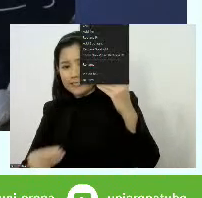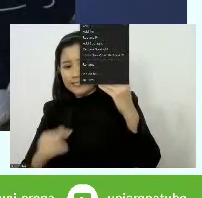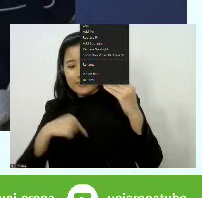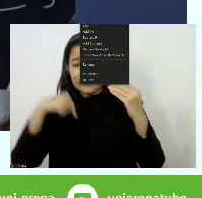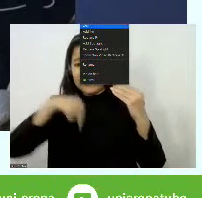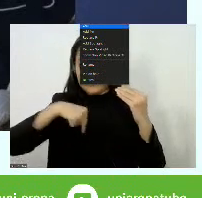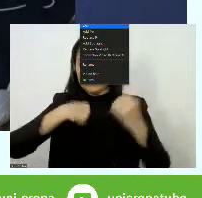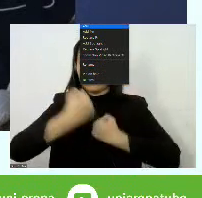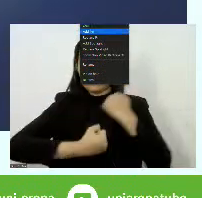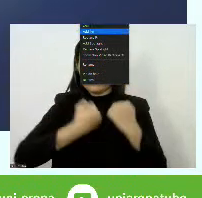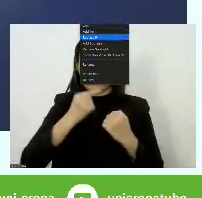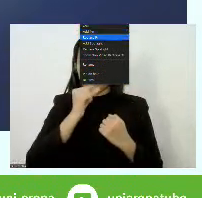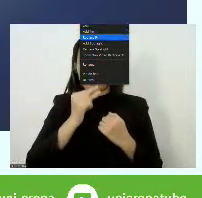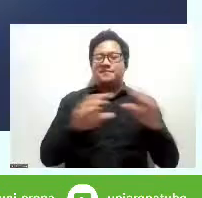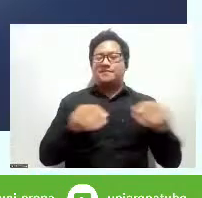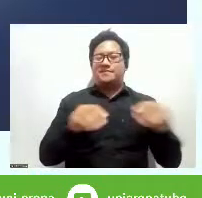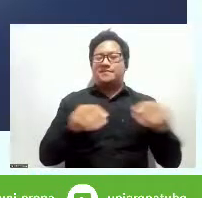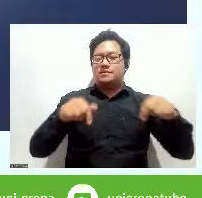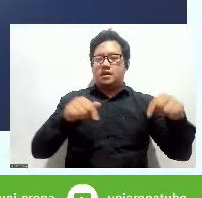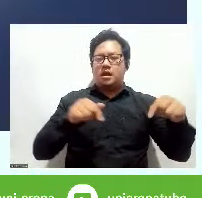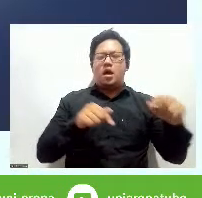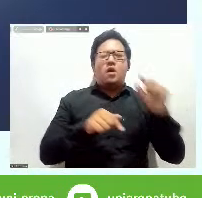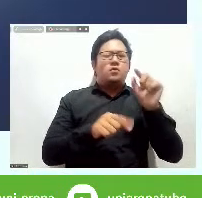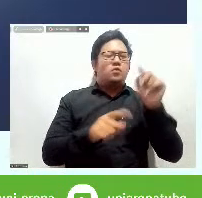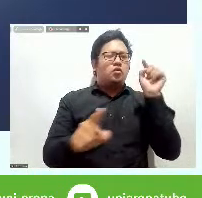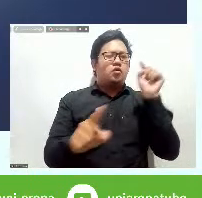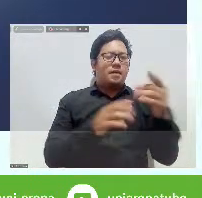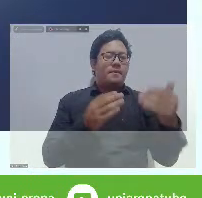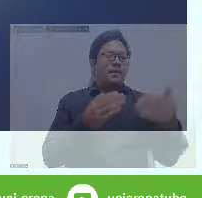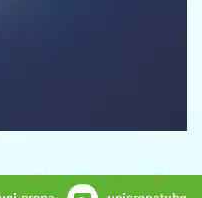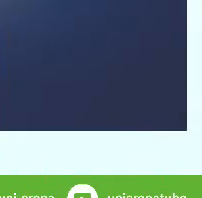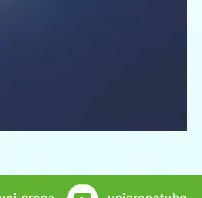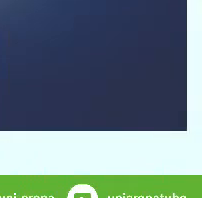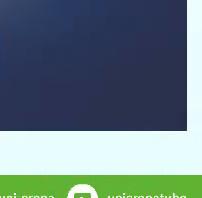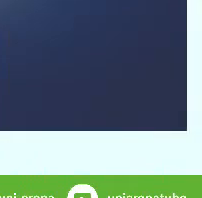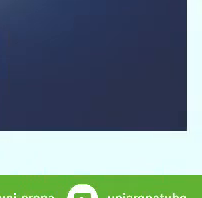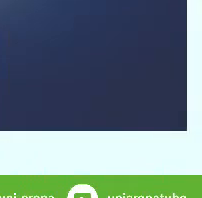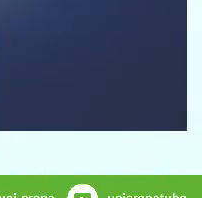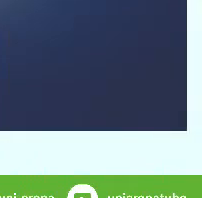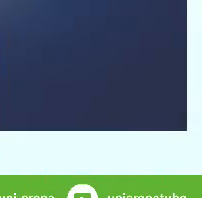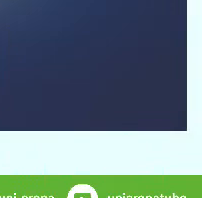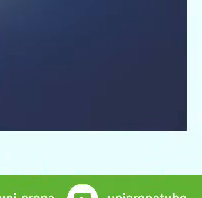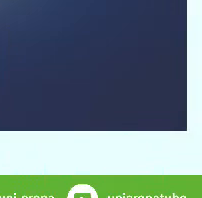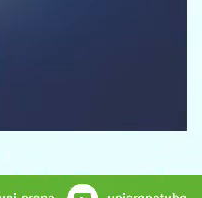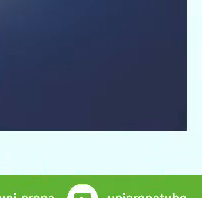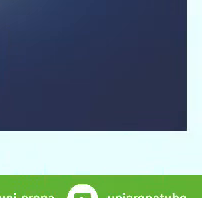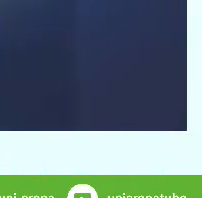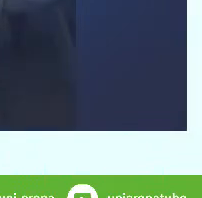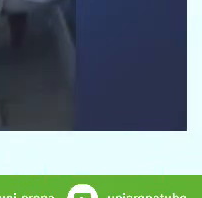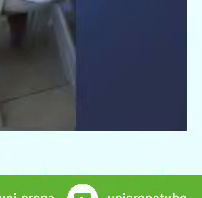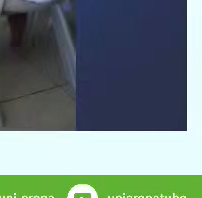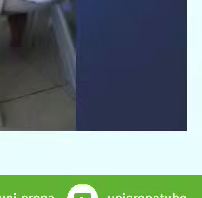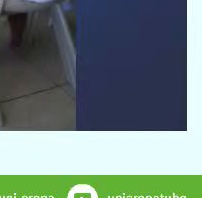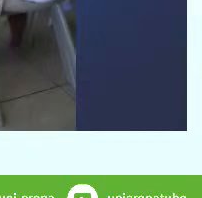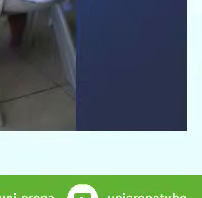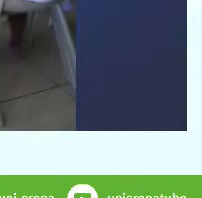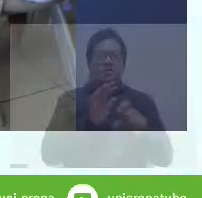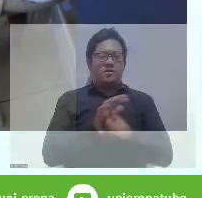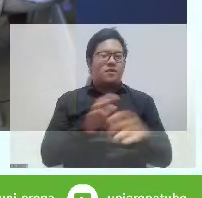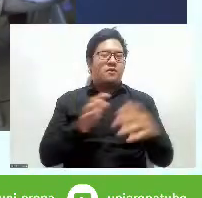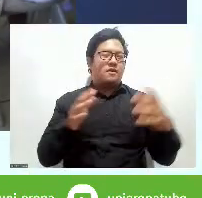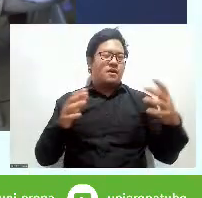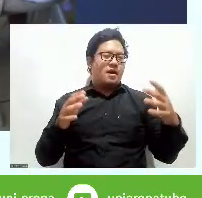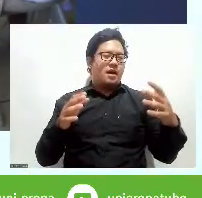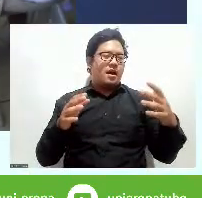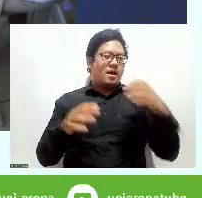berikutnya kita akan enggak mau ya melihat nantinya gajah badak ya atau hewan-hewan langka ini